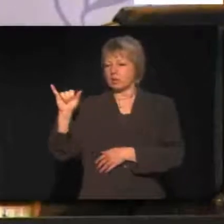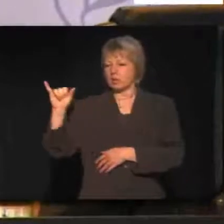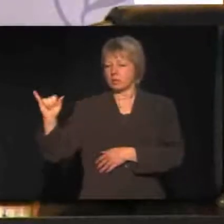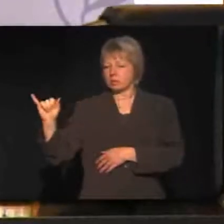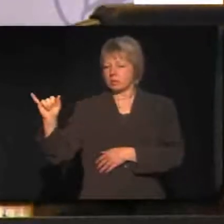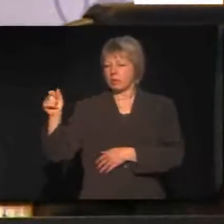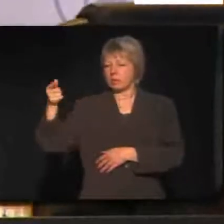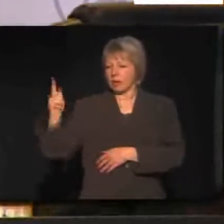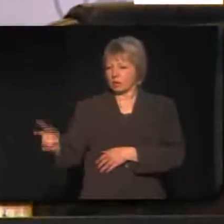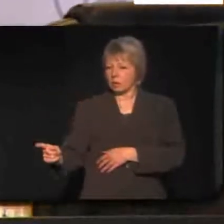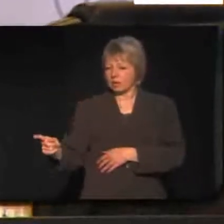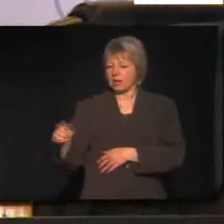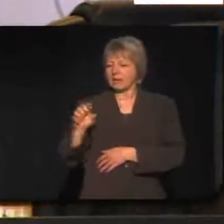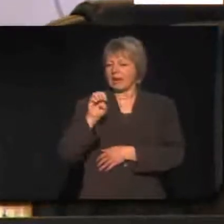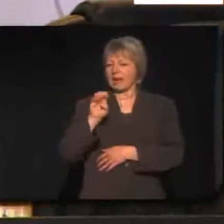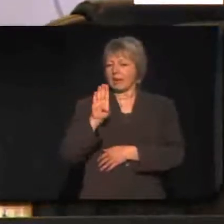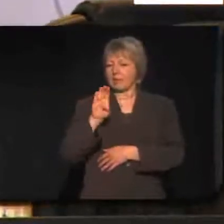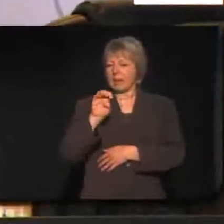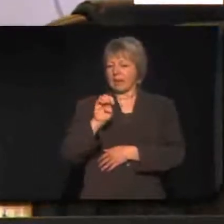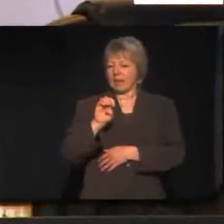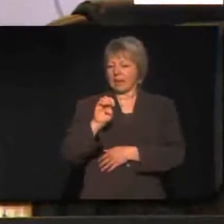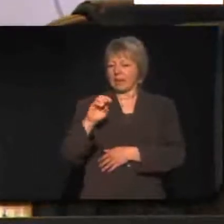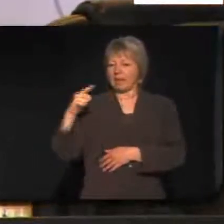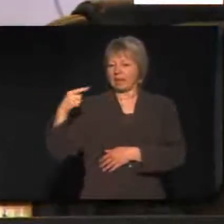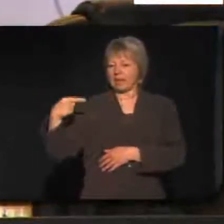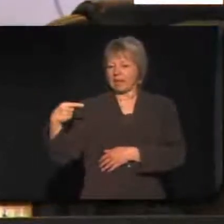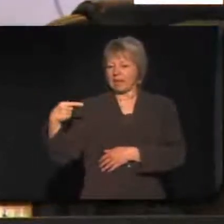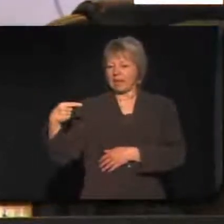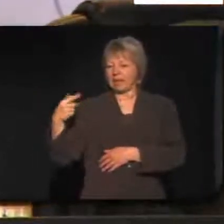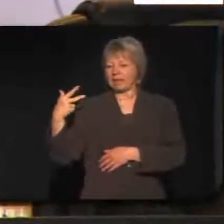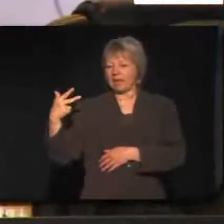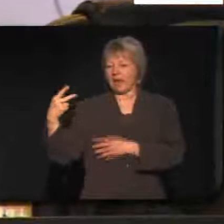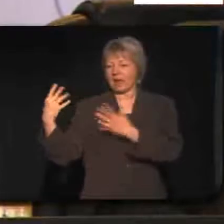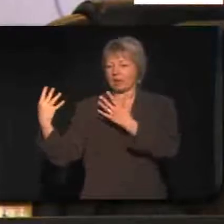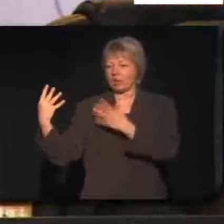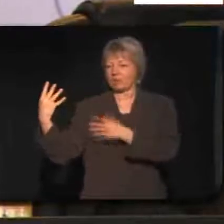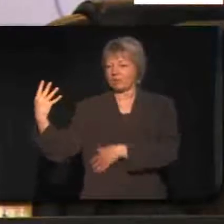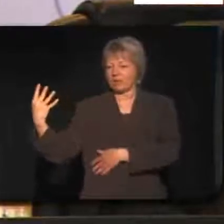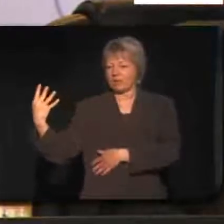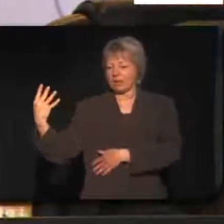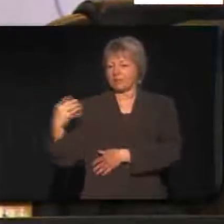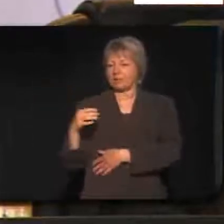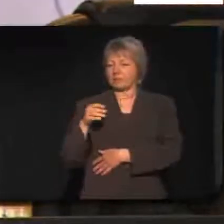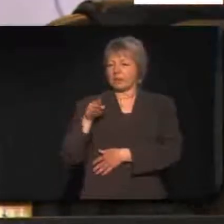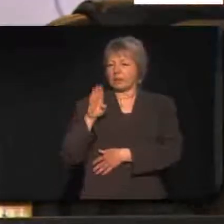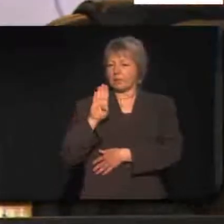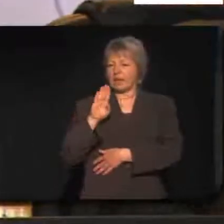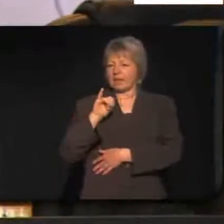y&y100 ebe g394 bi-et101